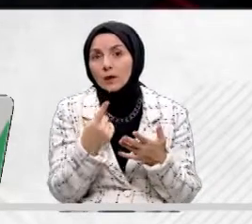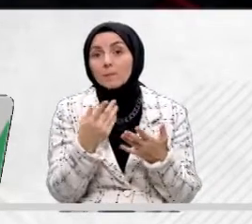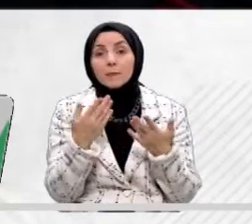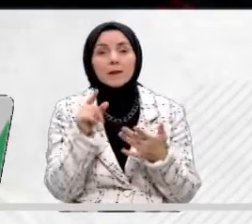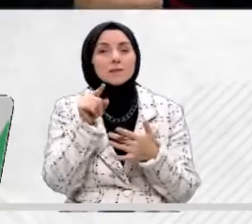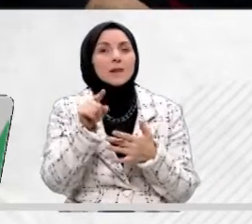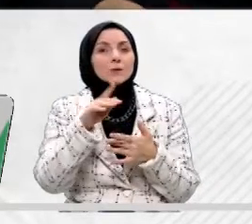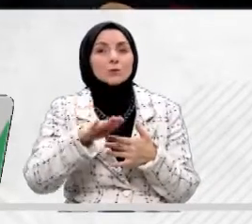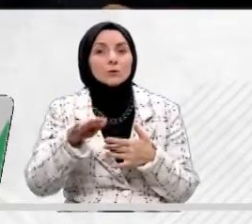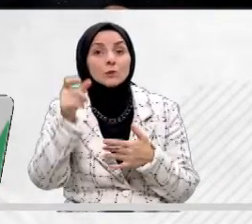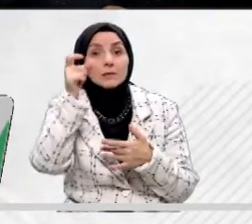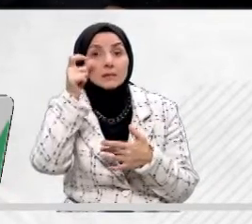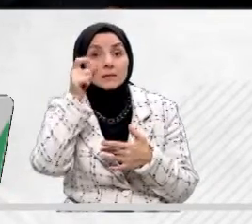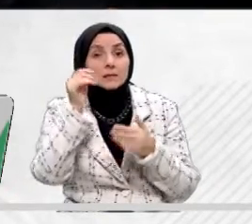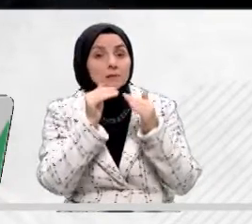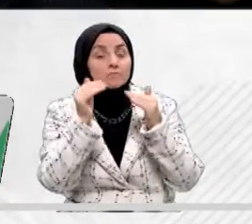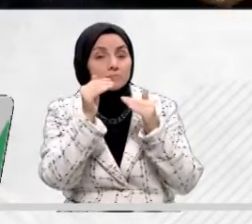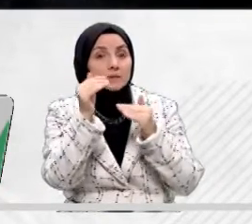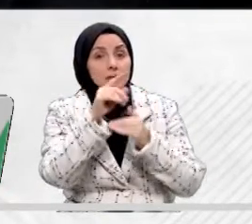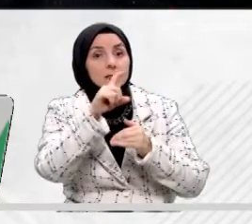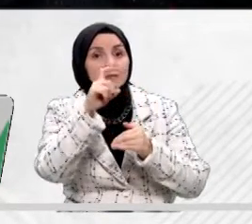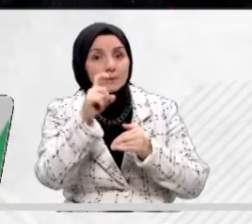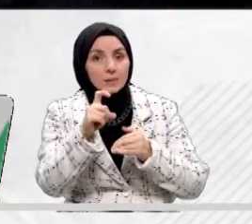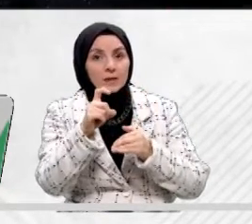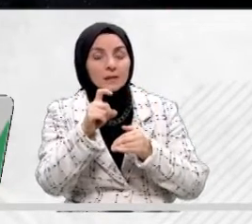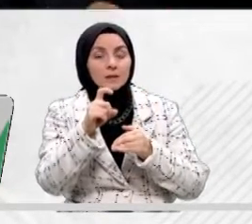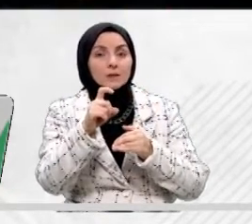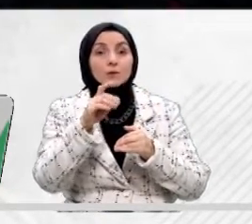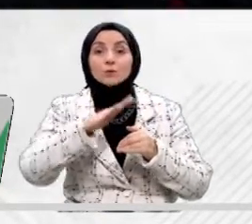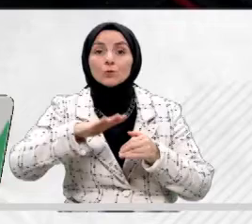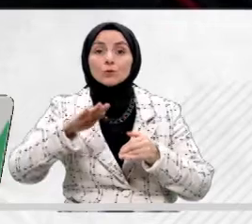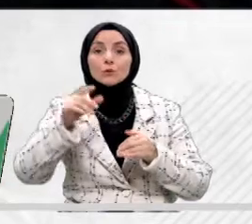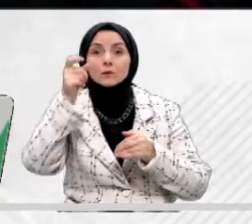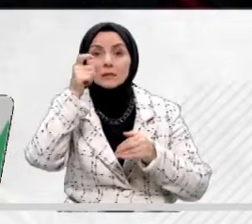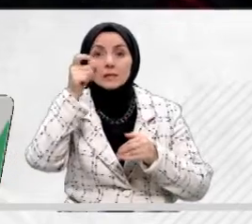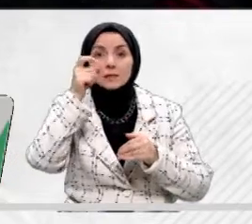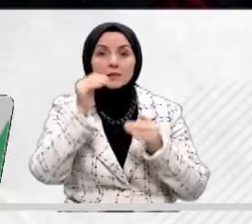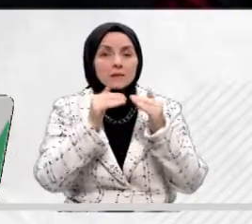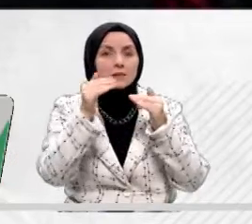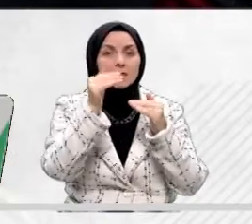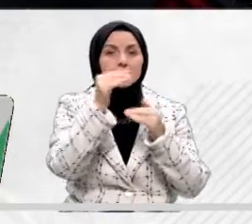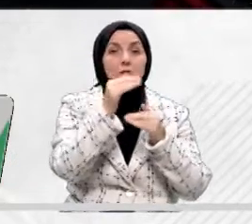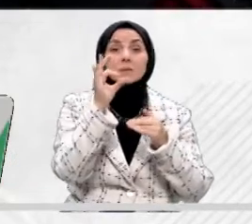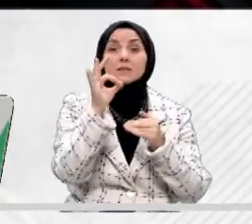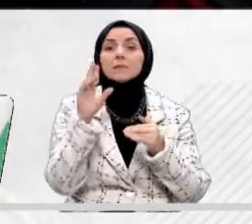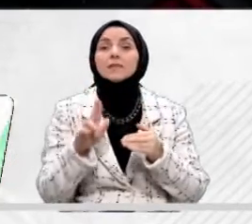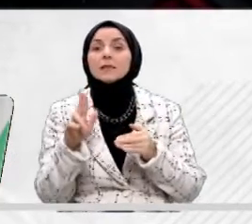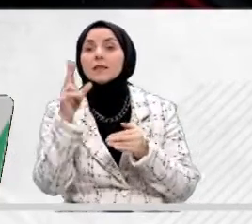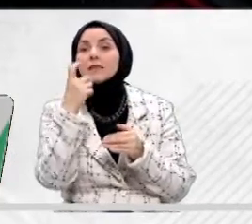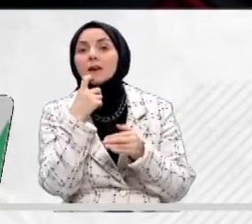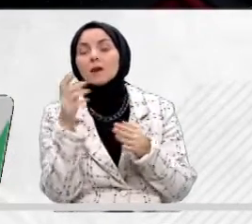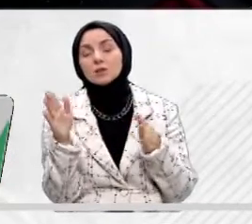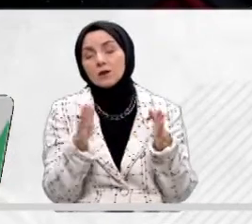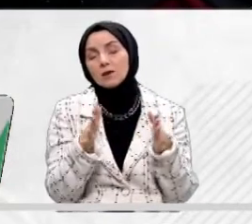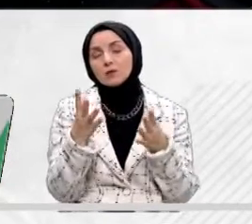yani çocuktaki dikkat gelişme dönemi Yediden sonra değil ilkokulda değil O 07 07 de okul öncesi ile